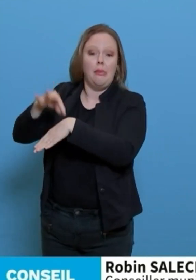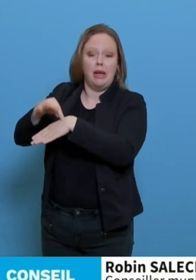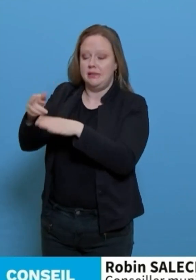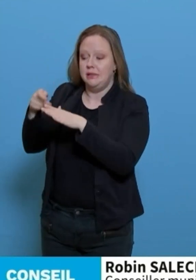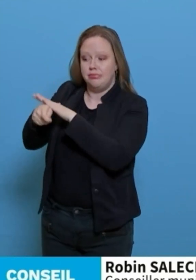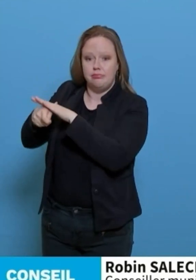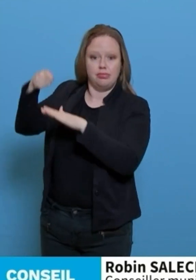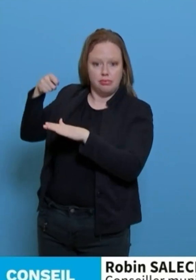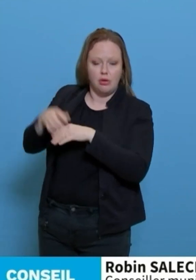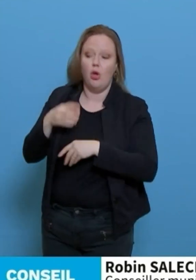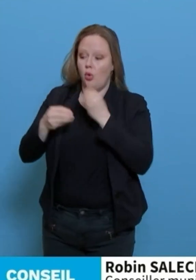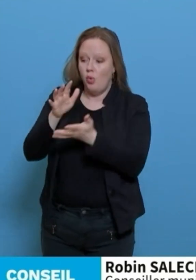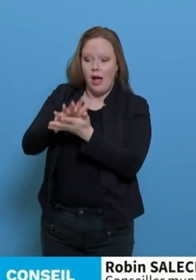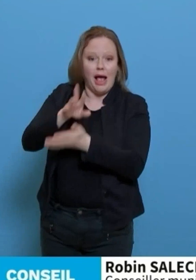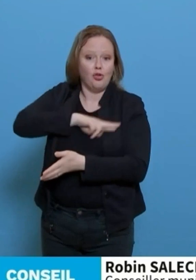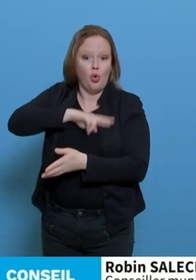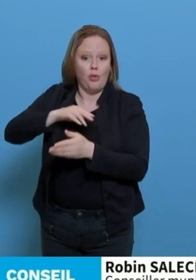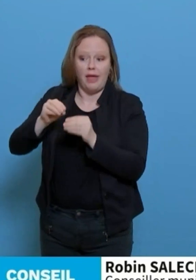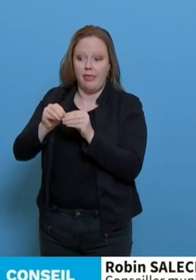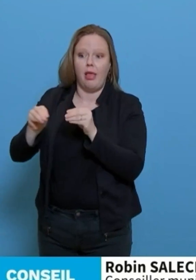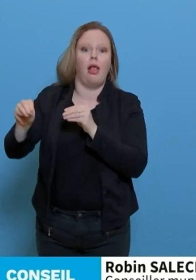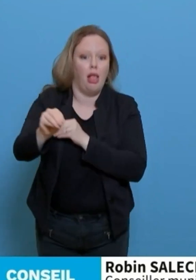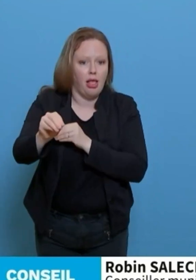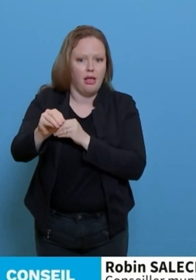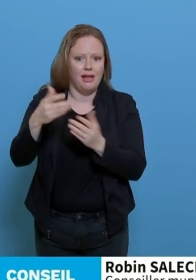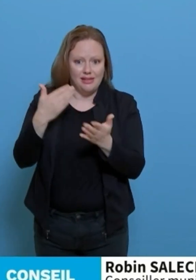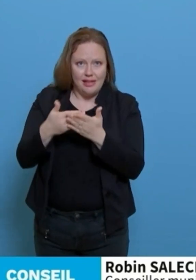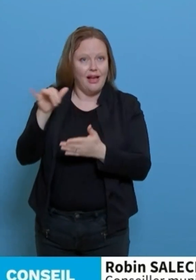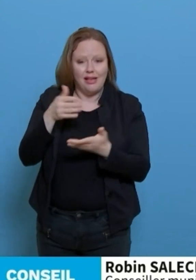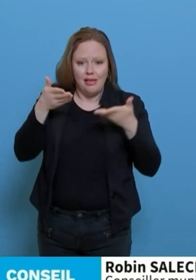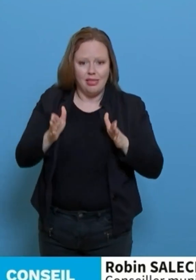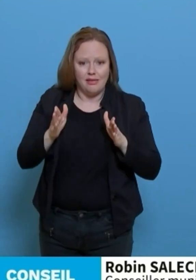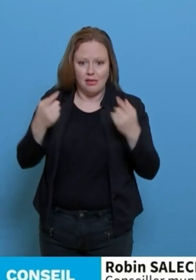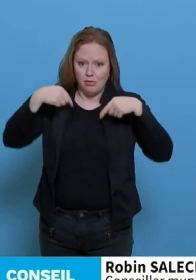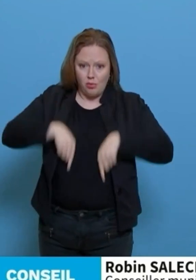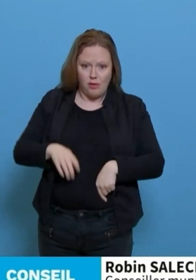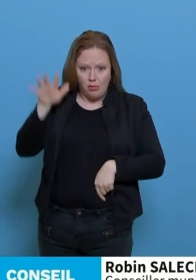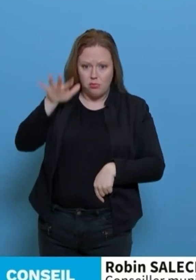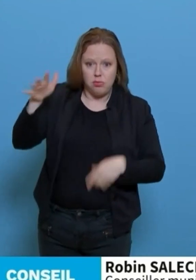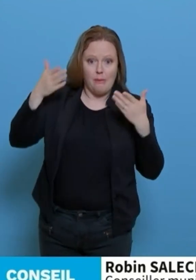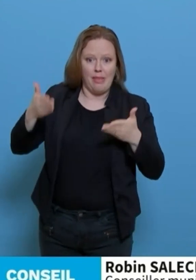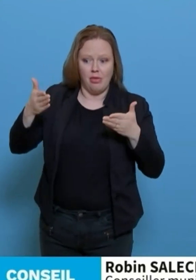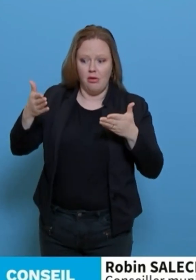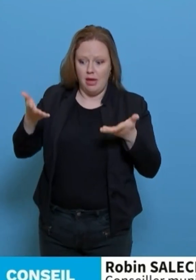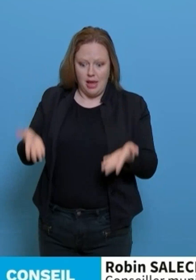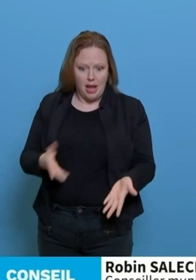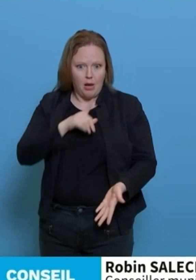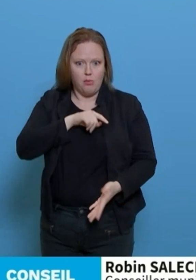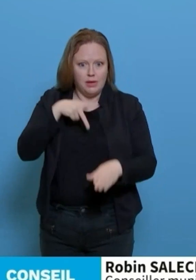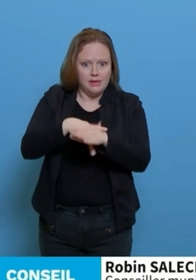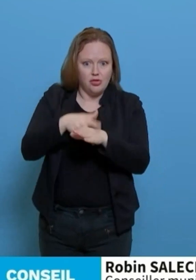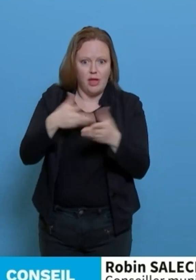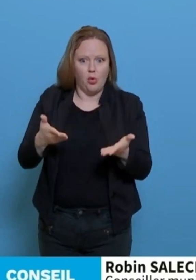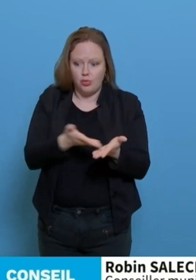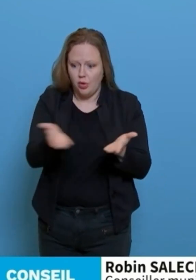au recul de l'âge de départ en retraite dont est responsable le pouvoir en place aujourd'hui et dont les policiers et les gendarmes de notre pays sont les